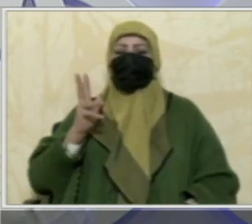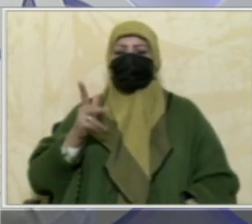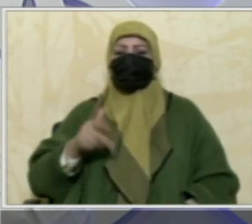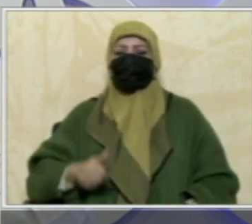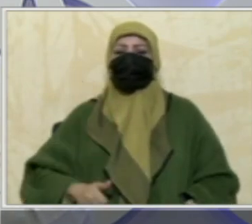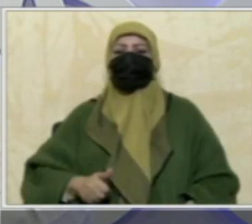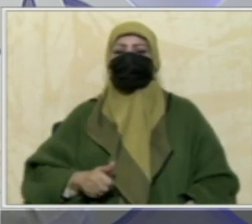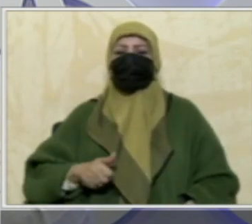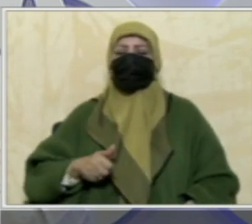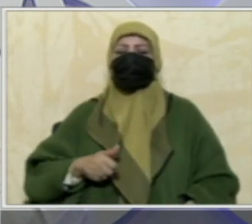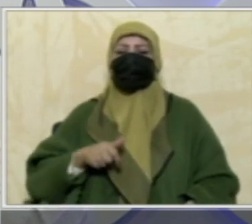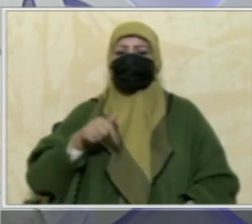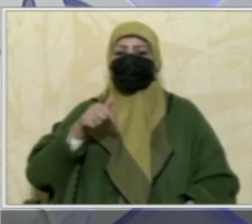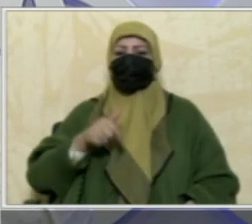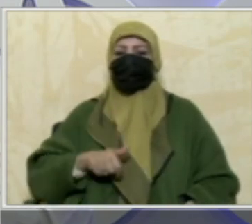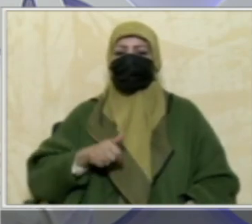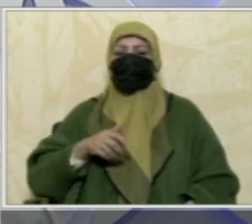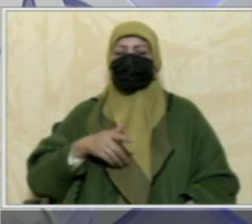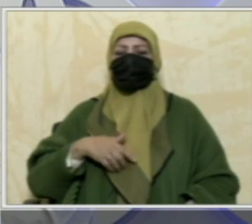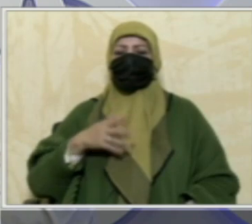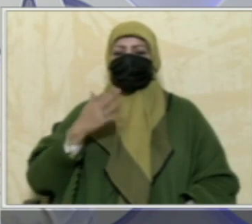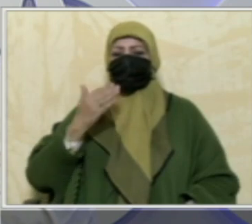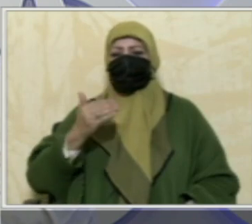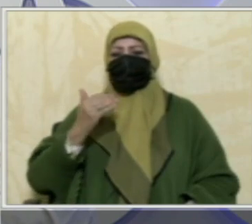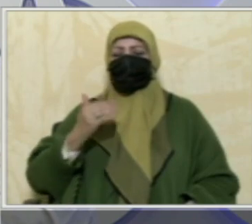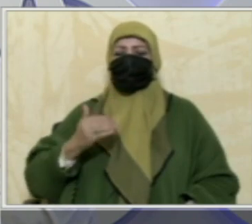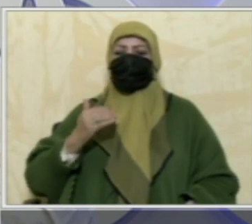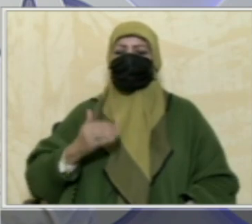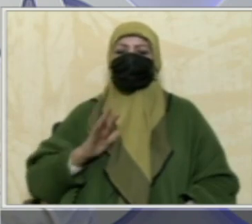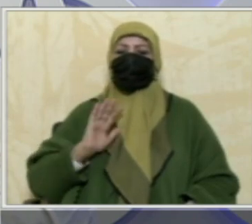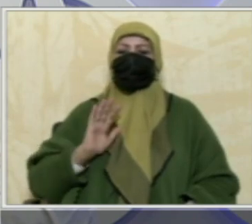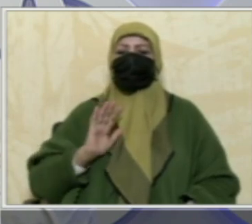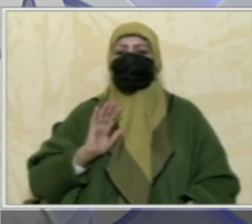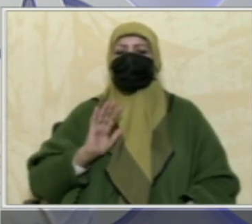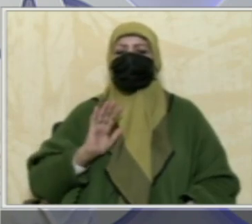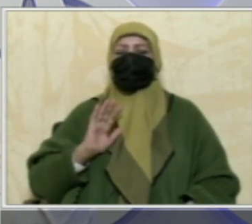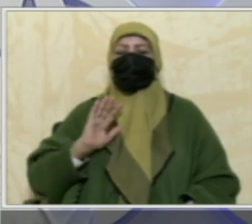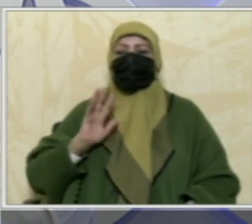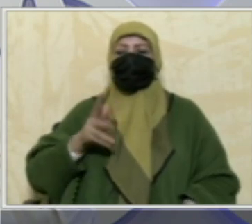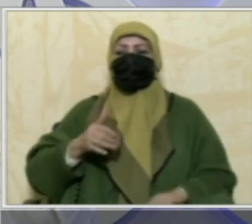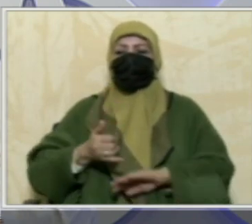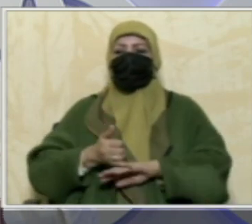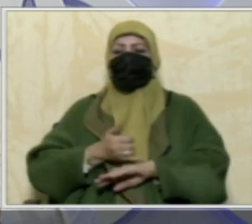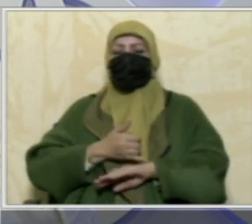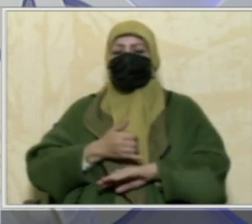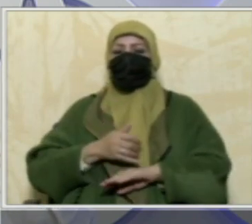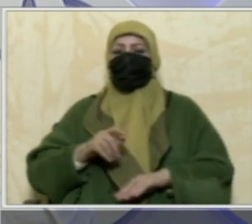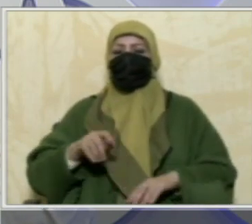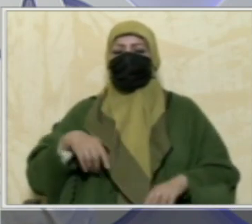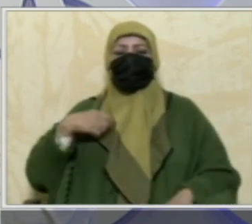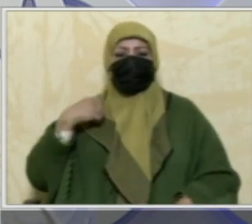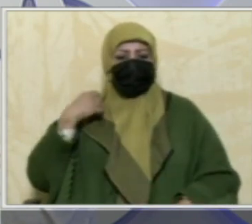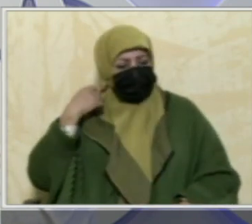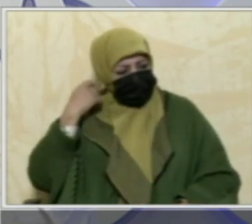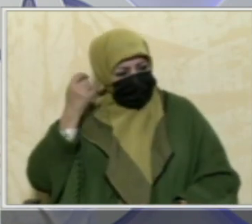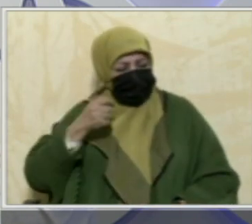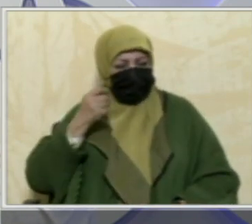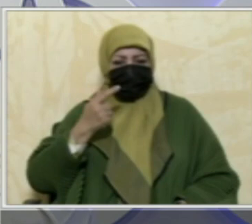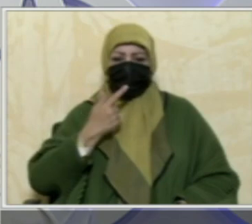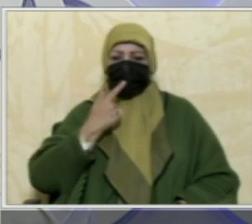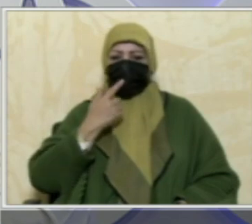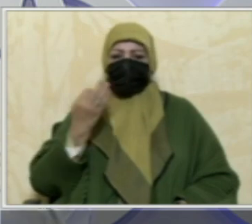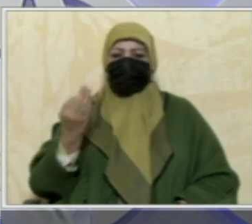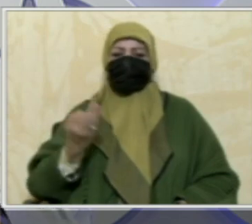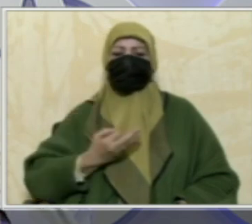وبالتالي ليش لان المالكيه قالوا المطلوب طيب اللحم وليس كثرته عكس الشافعيه ومن معهم